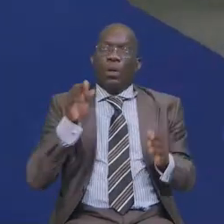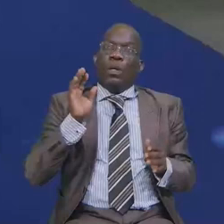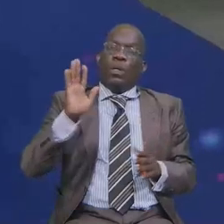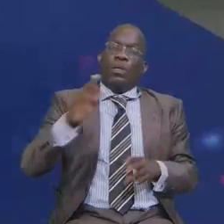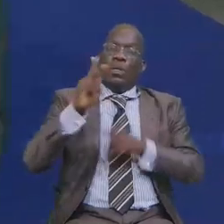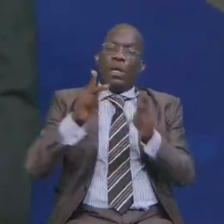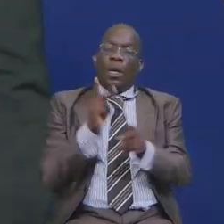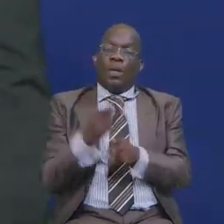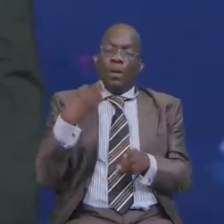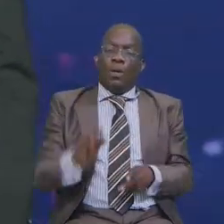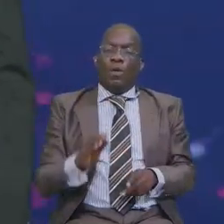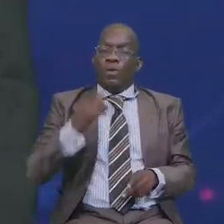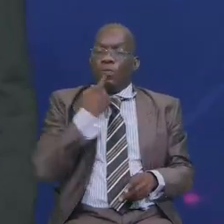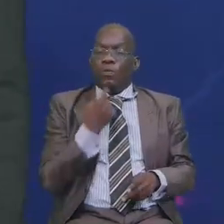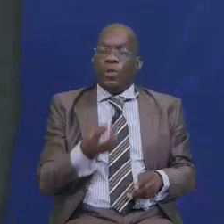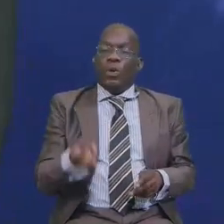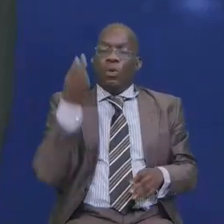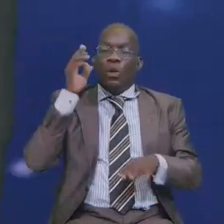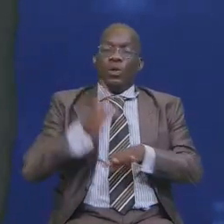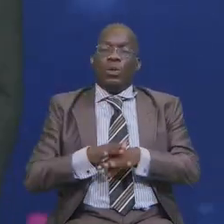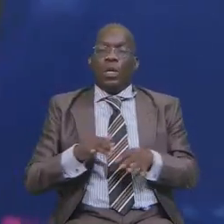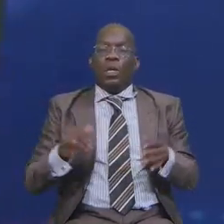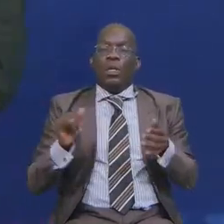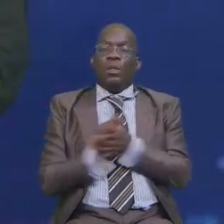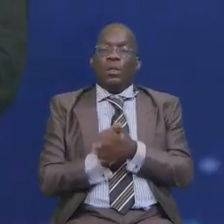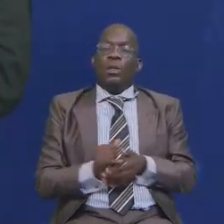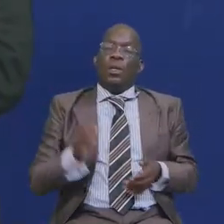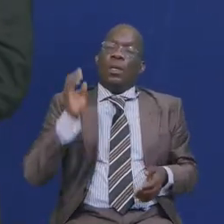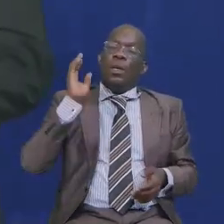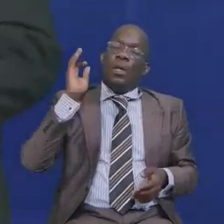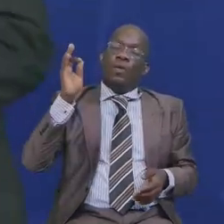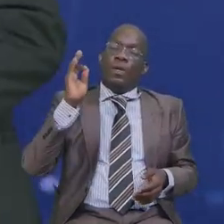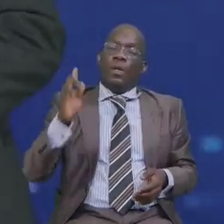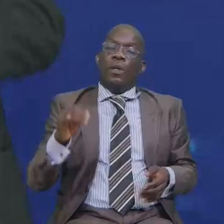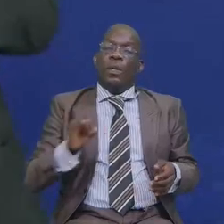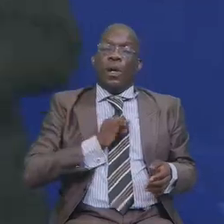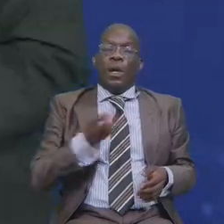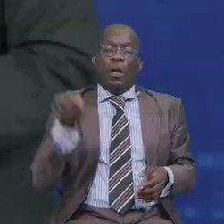sa persévérance est sur cette évangélisation.